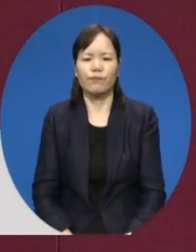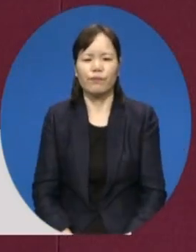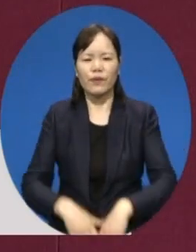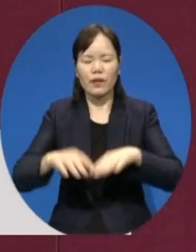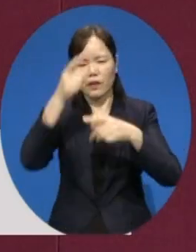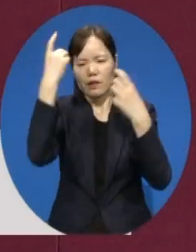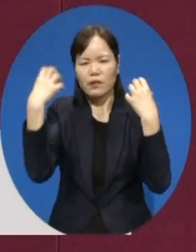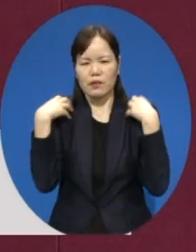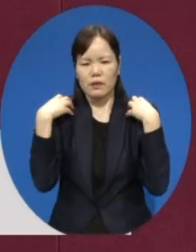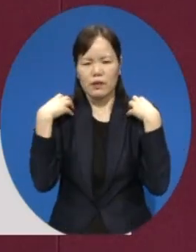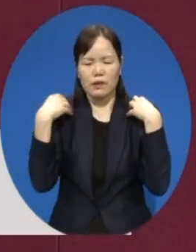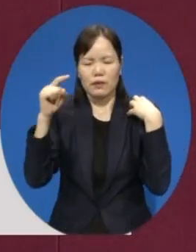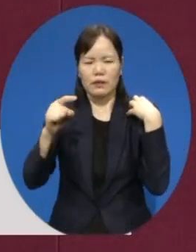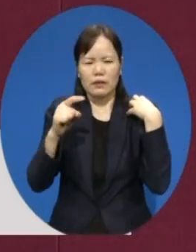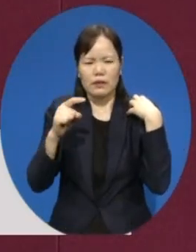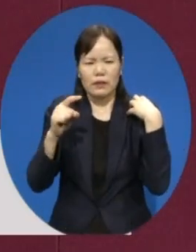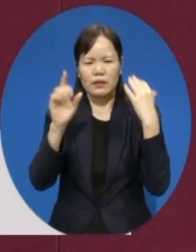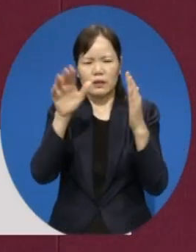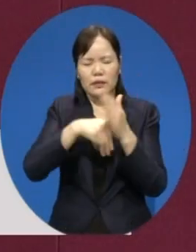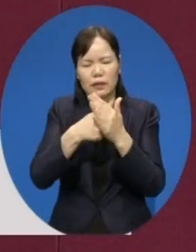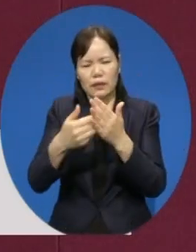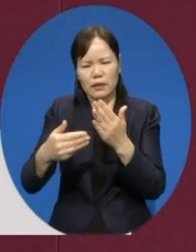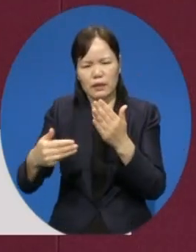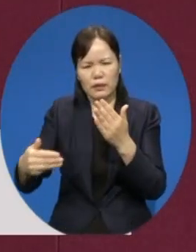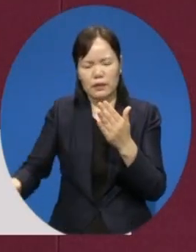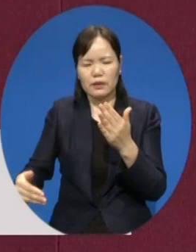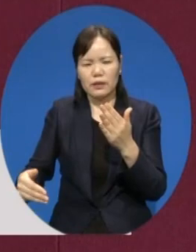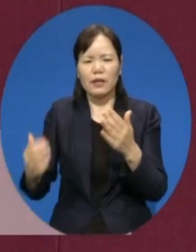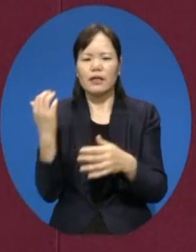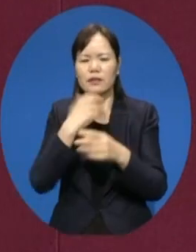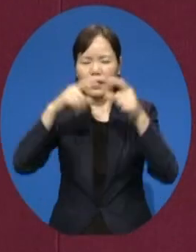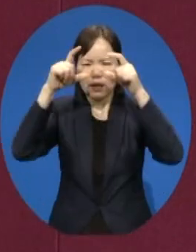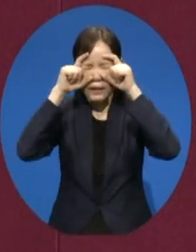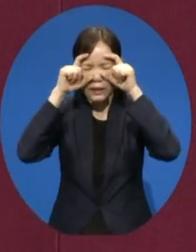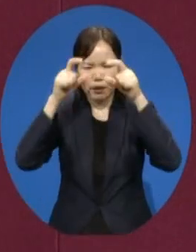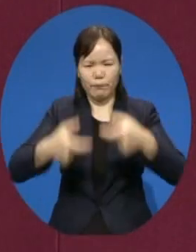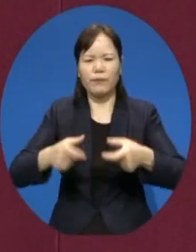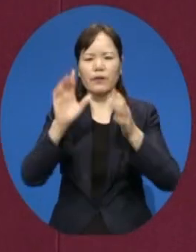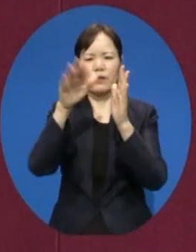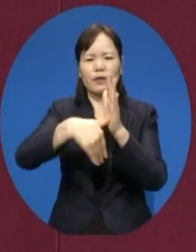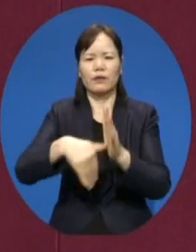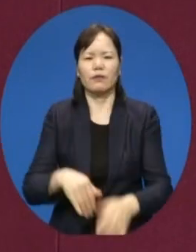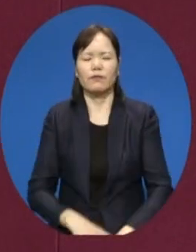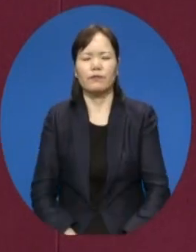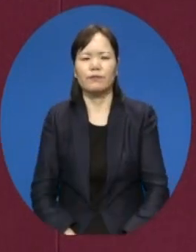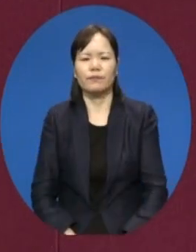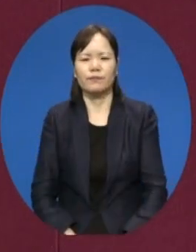정권은 그 철진한 색안경 이제 벗어야 할 때가 되었습니다.